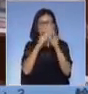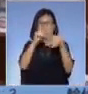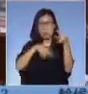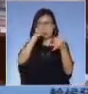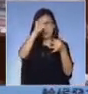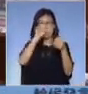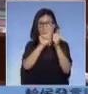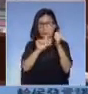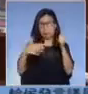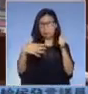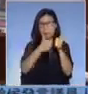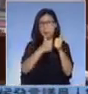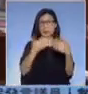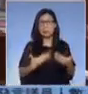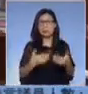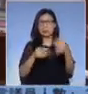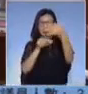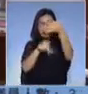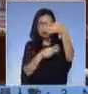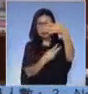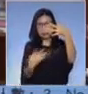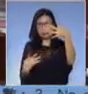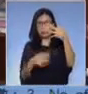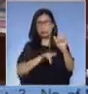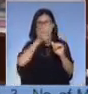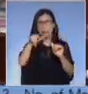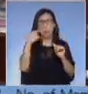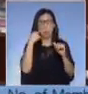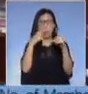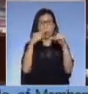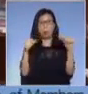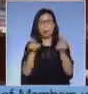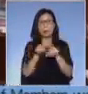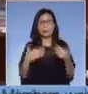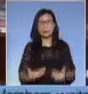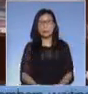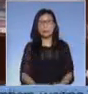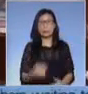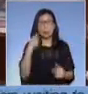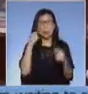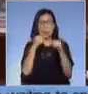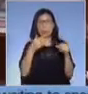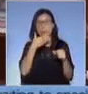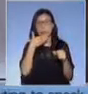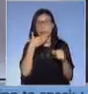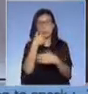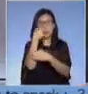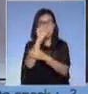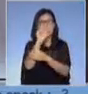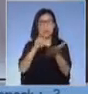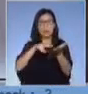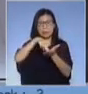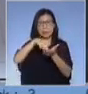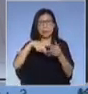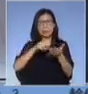教授於本年3月24日出席台北舉行名為台灣青年反共救國團